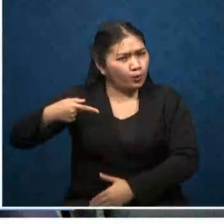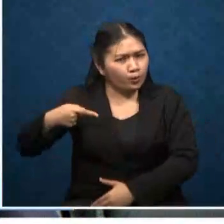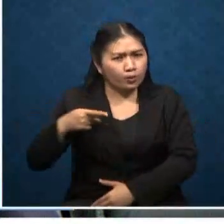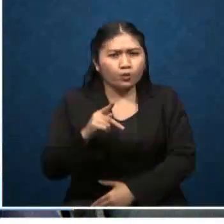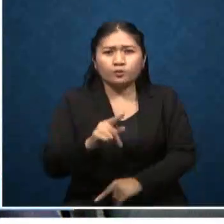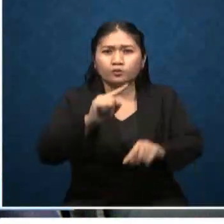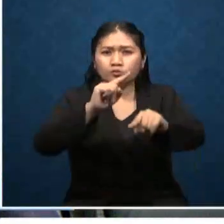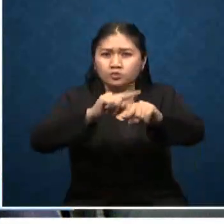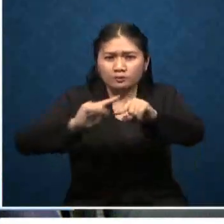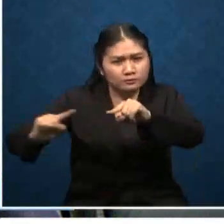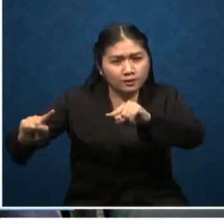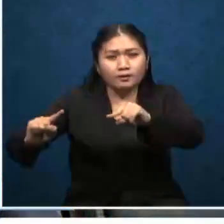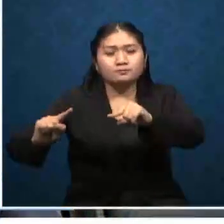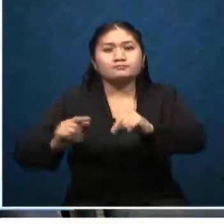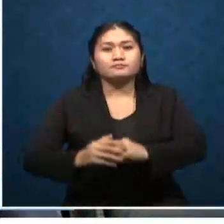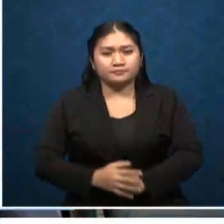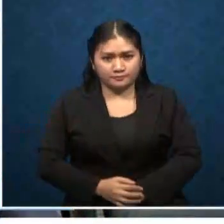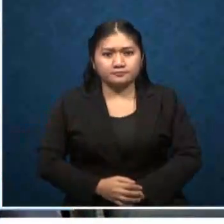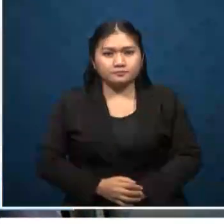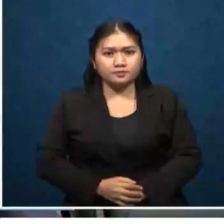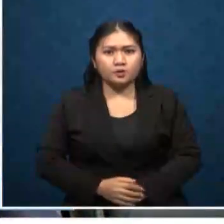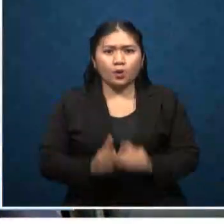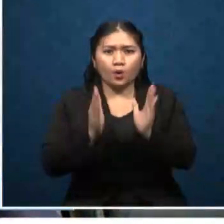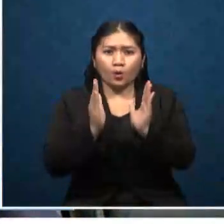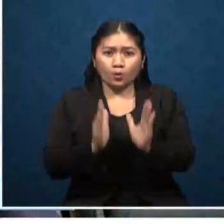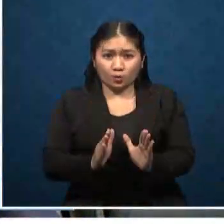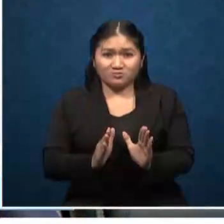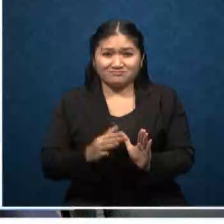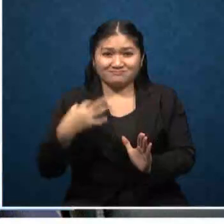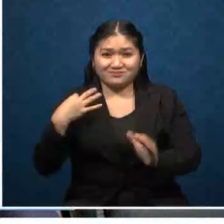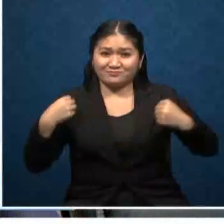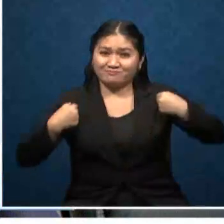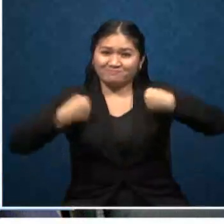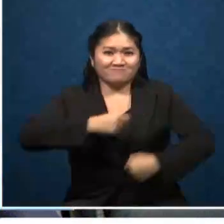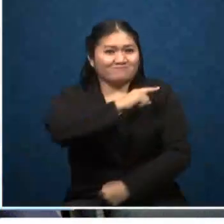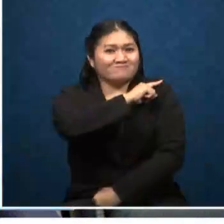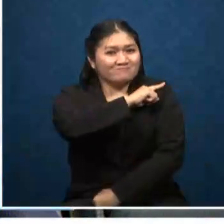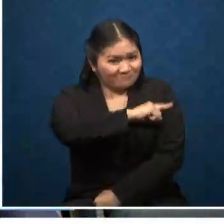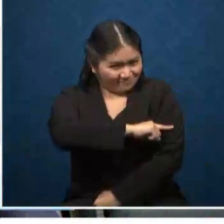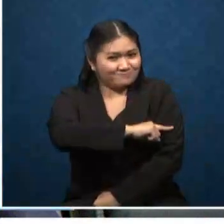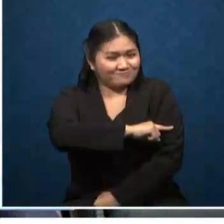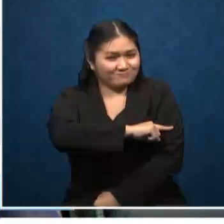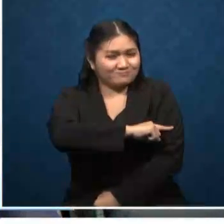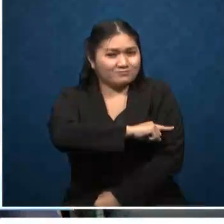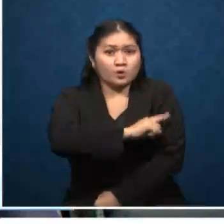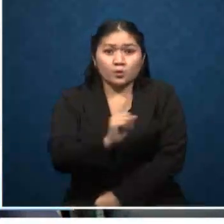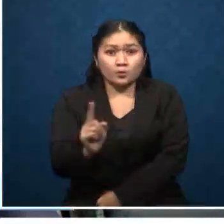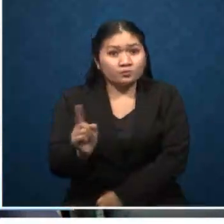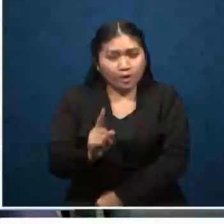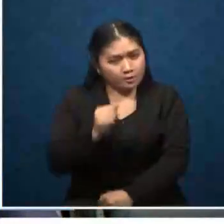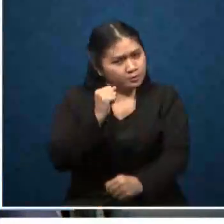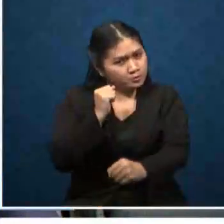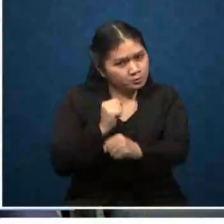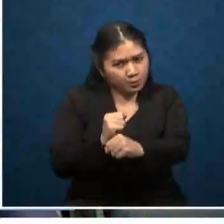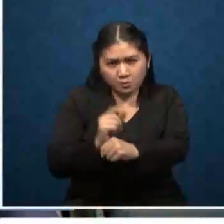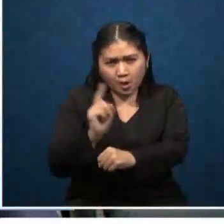ในคุณอุปการณทั้งสิ้นที่บุคคลในชุขาวไว้ใดงเกลของเรานแล้ครั ได้ทำไ